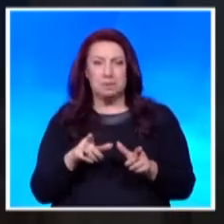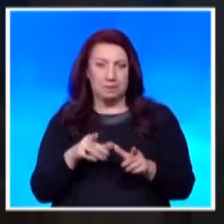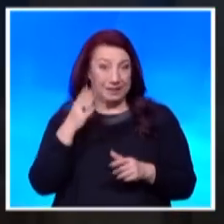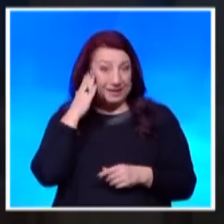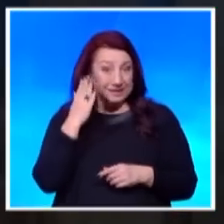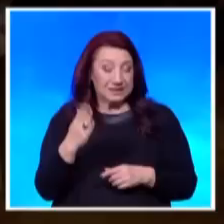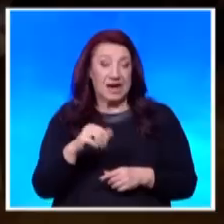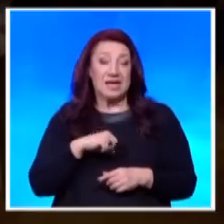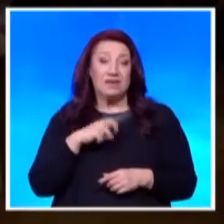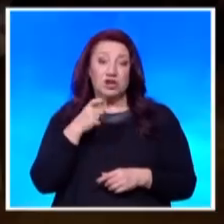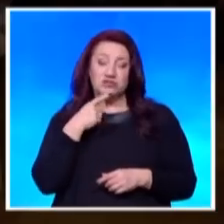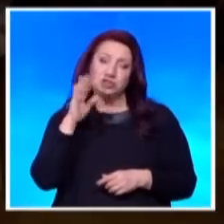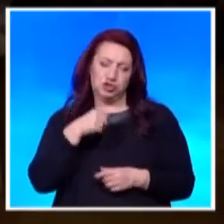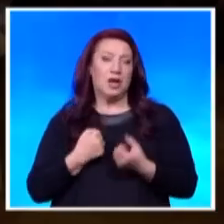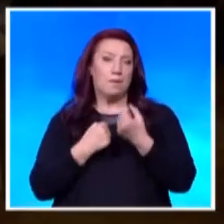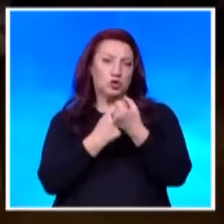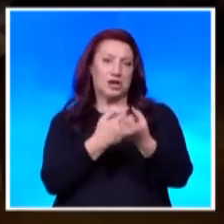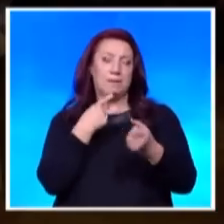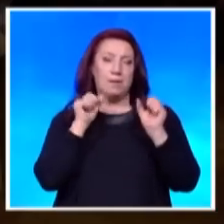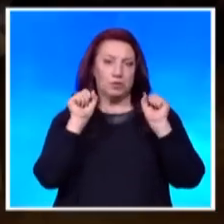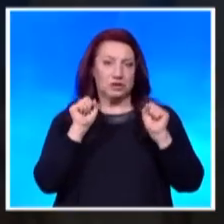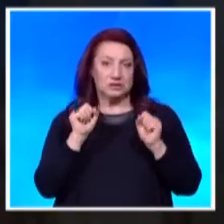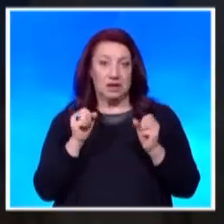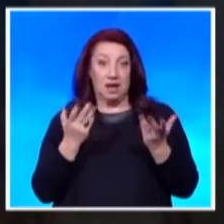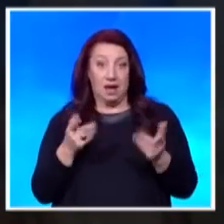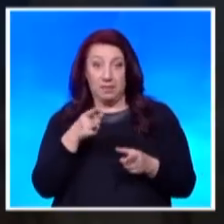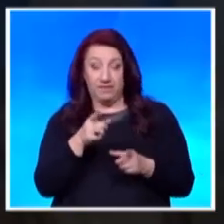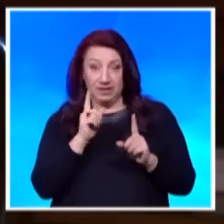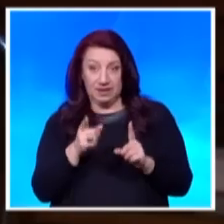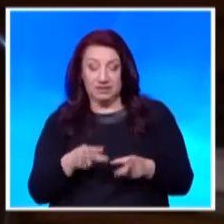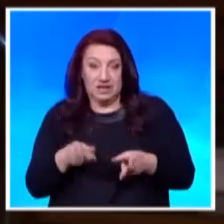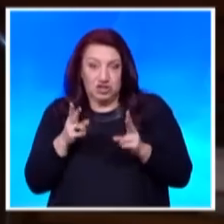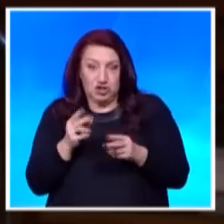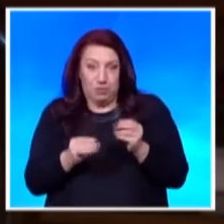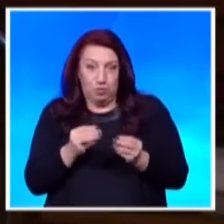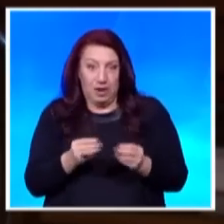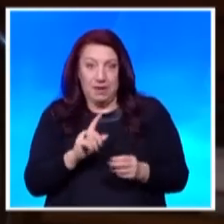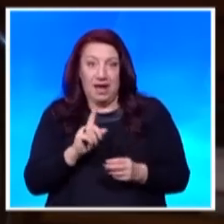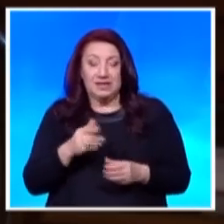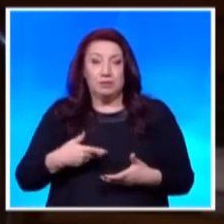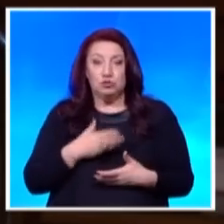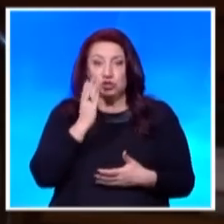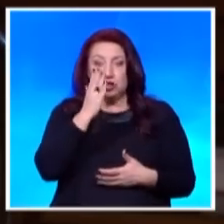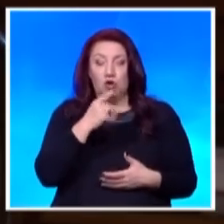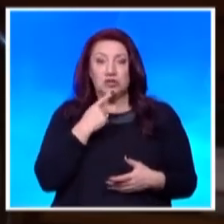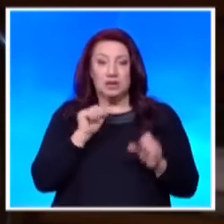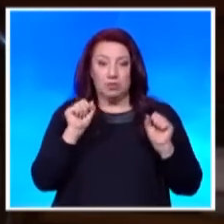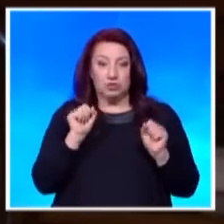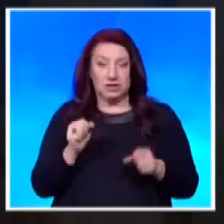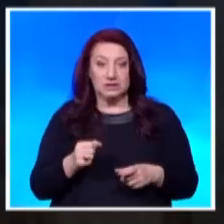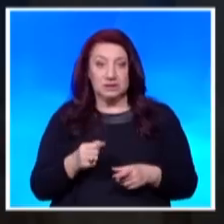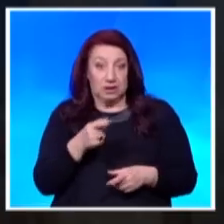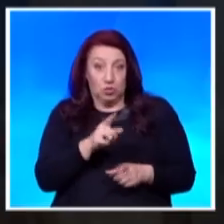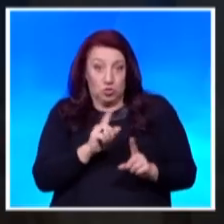А вашата работа не е ли да решите проблема, вместо да ходите по протести? Как точно? Ако и вие не можете, какво да